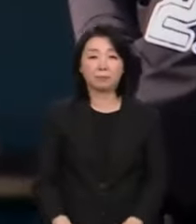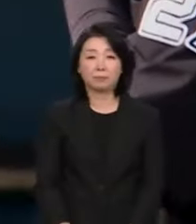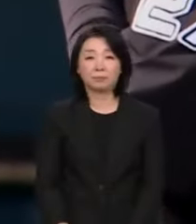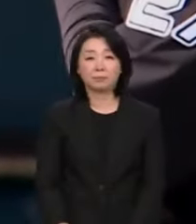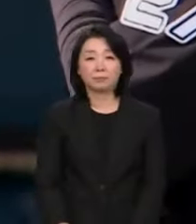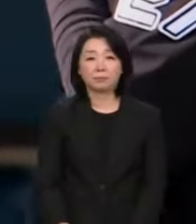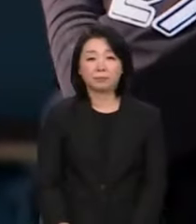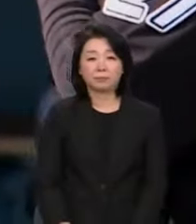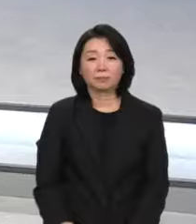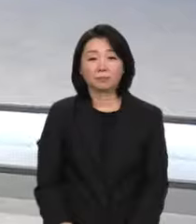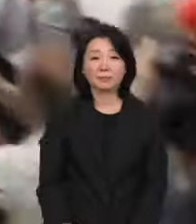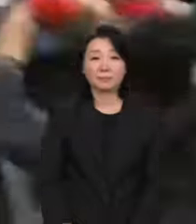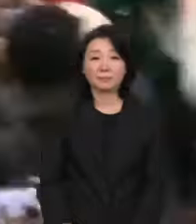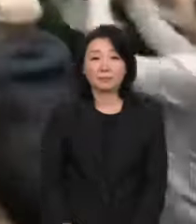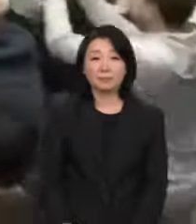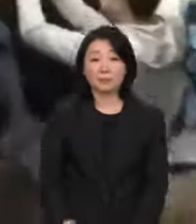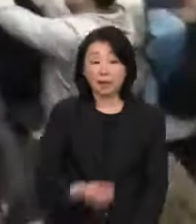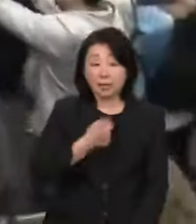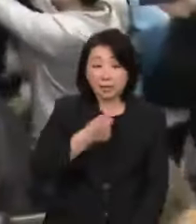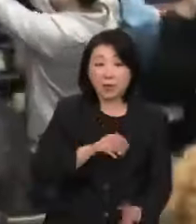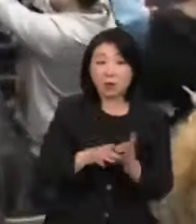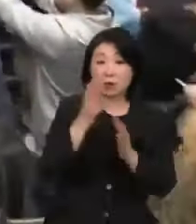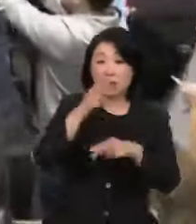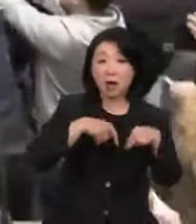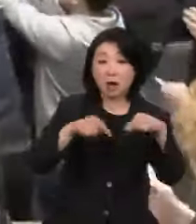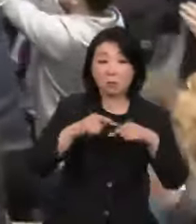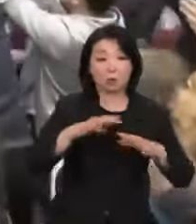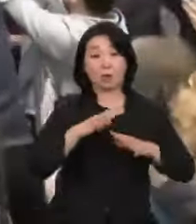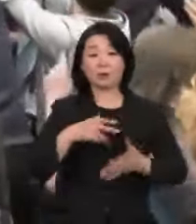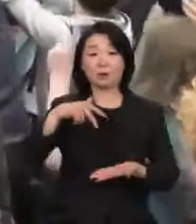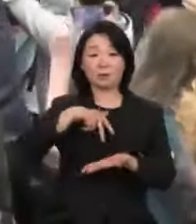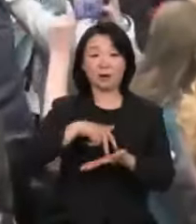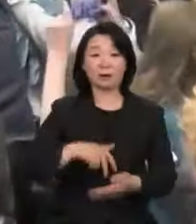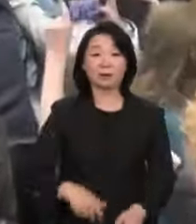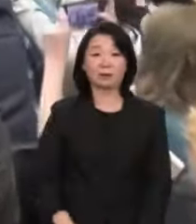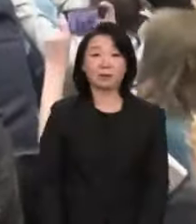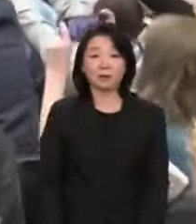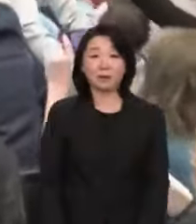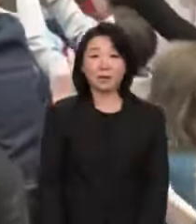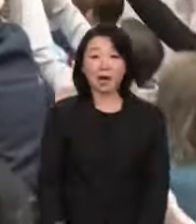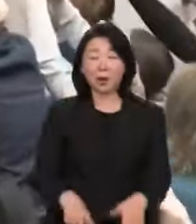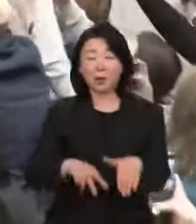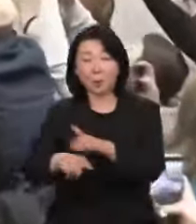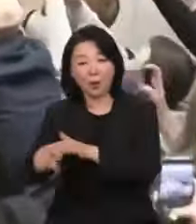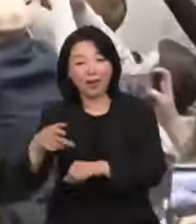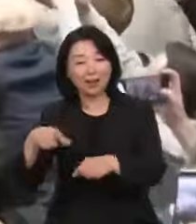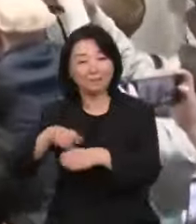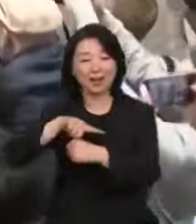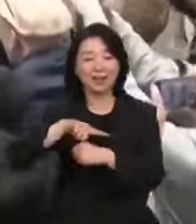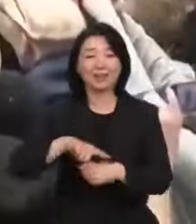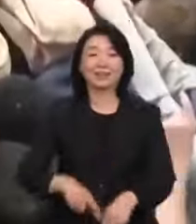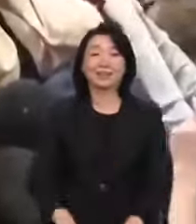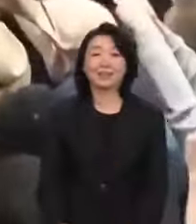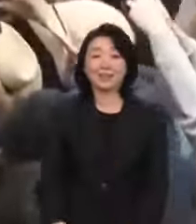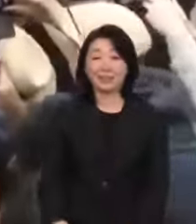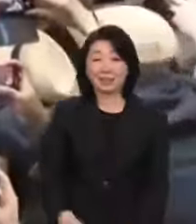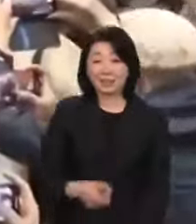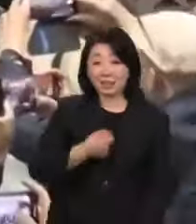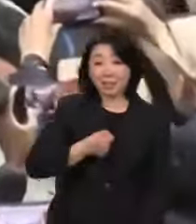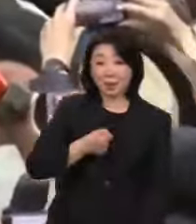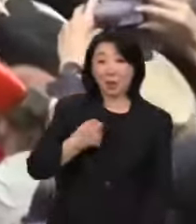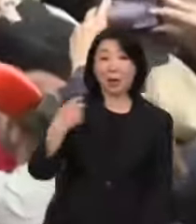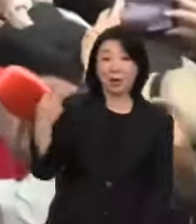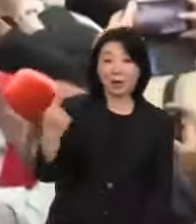홍중입니다. 기자회견 중이던 감독이 놀라서 일어납니다. 아이고, 도망가긴 조금 늦었네요. 기자회견장에